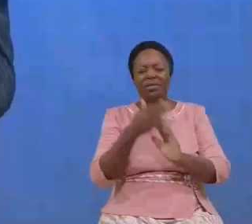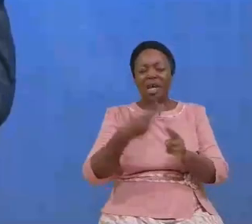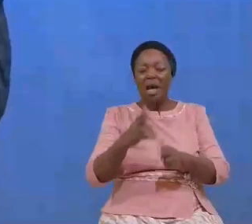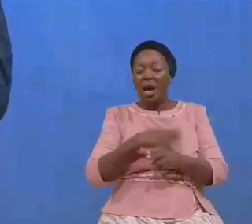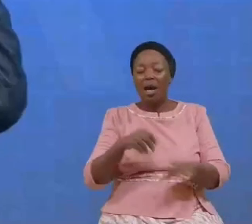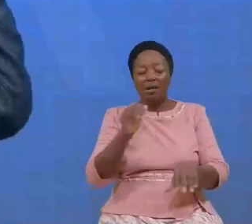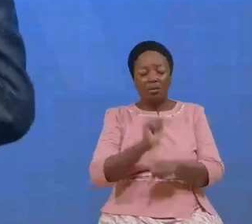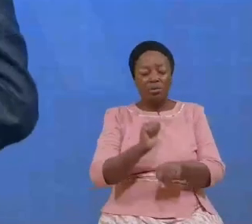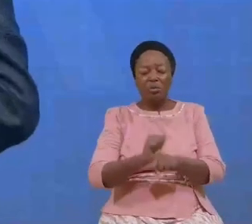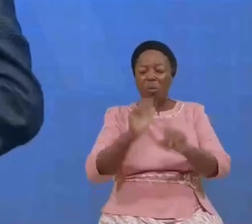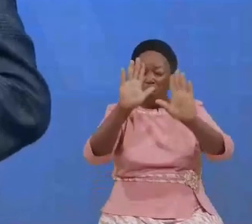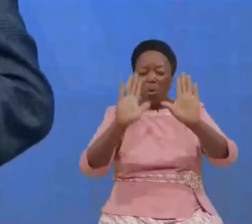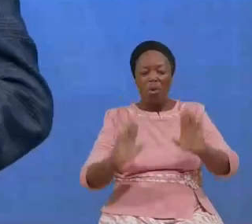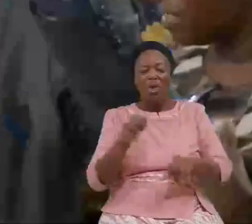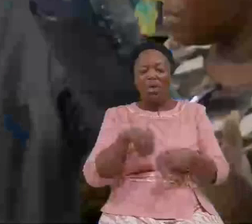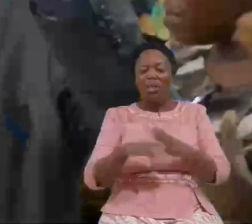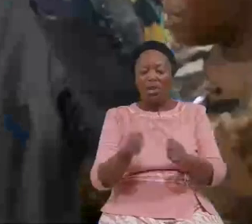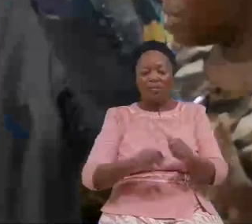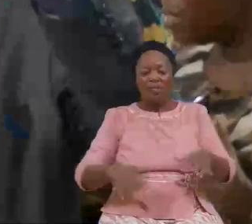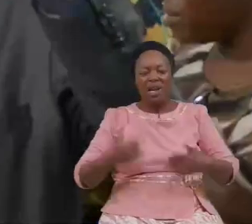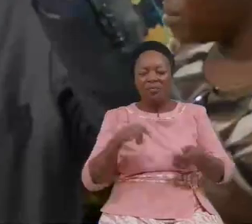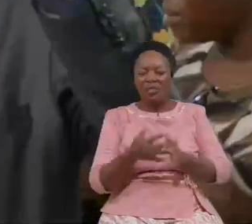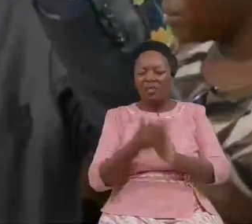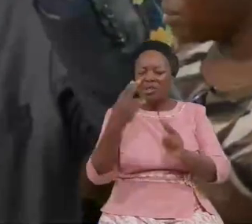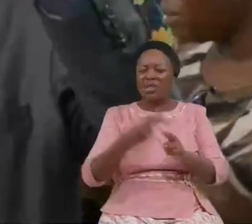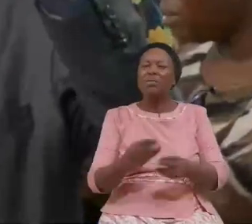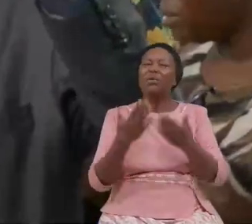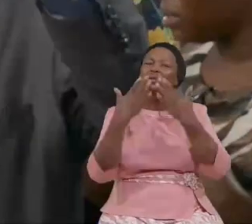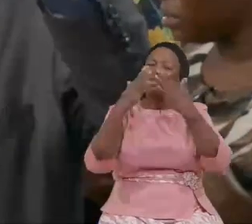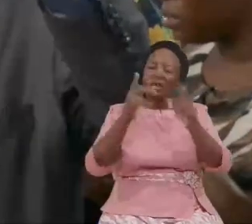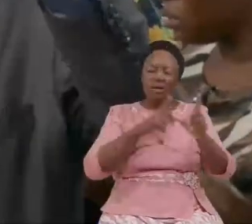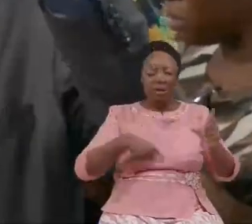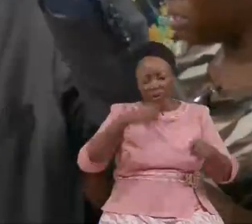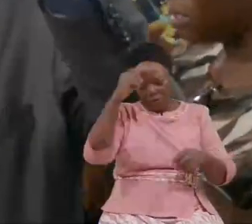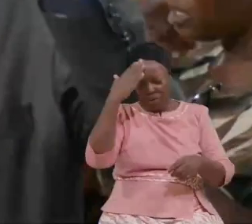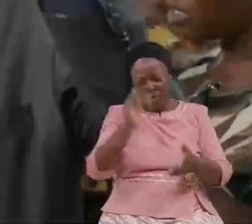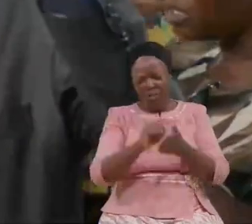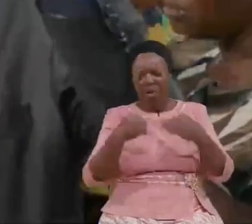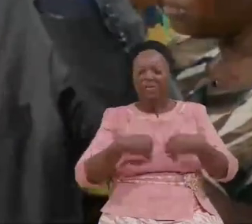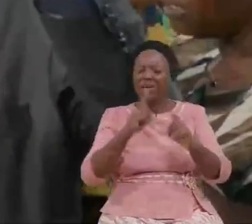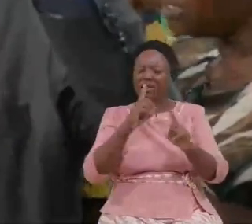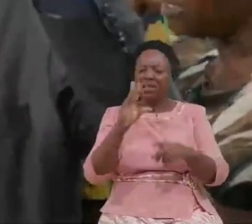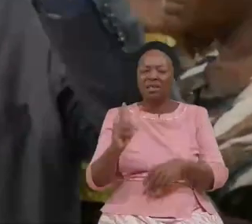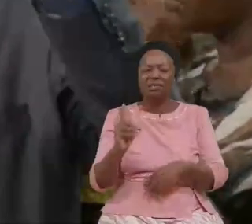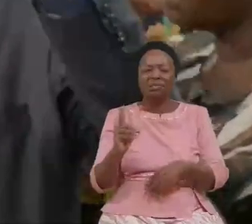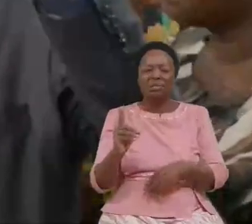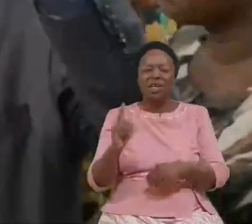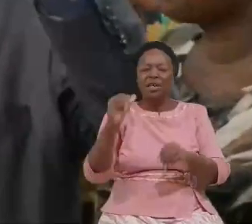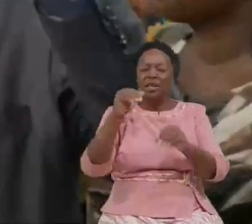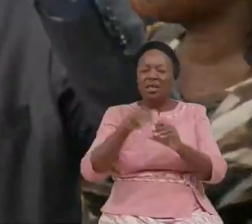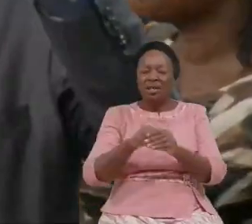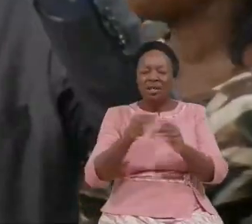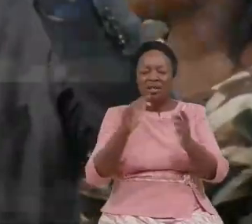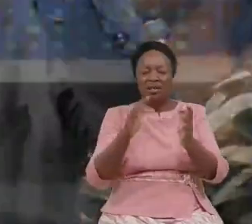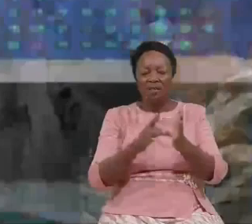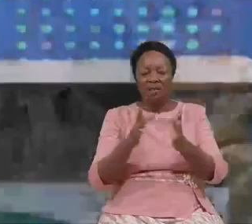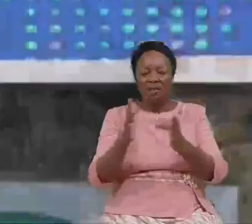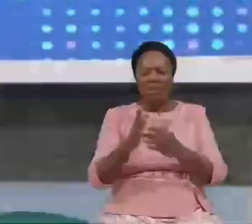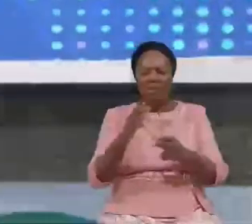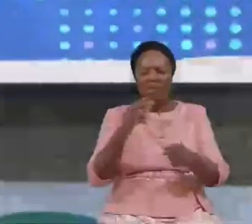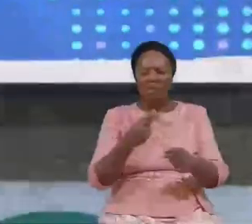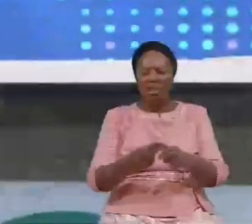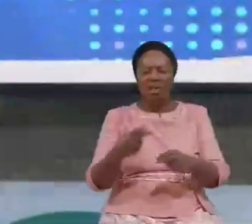a compris des prodiges chaque vie merci Seigneur parce que nous savons que tu as exaucé au nom de